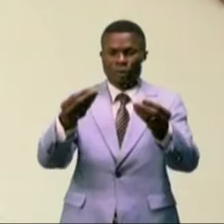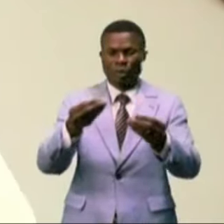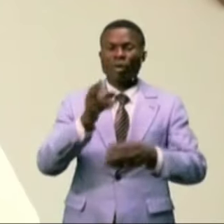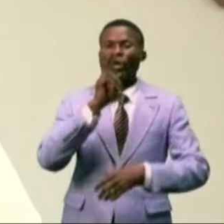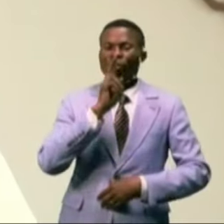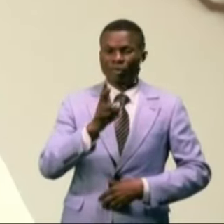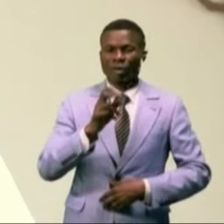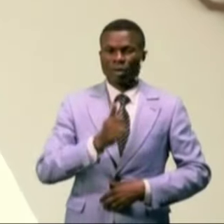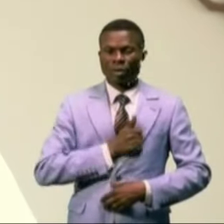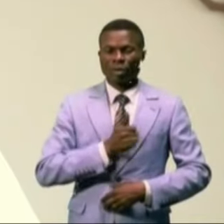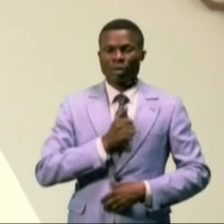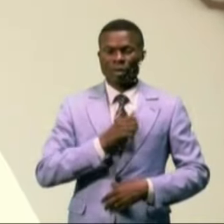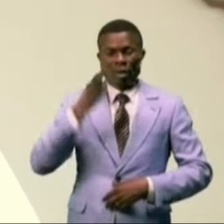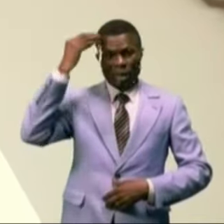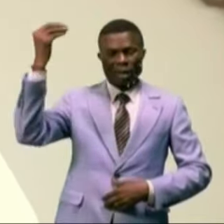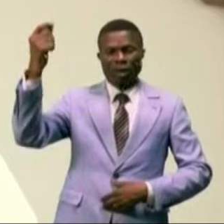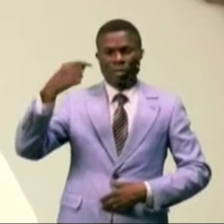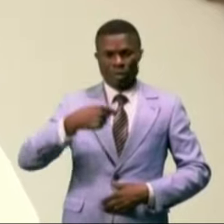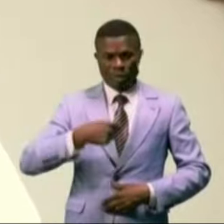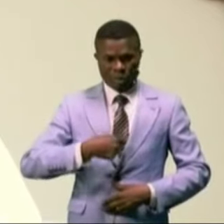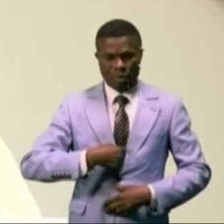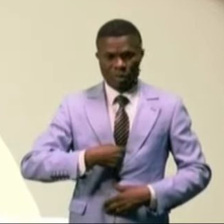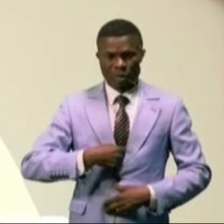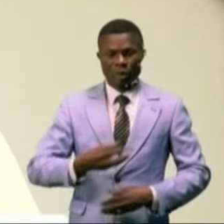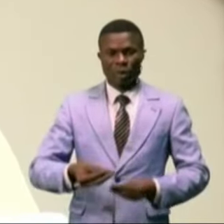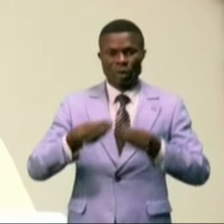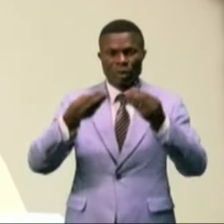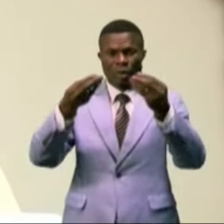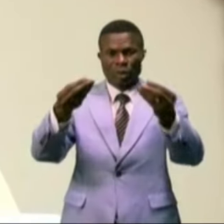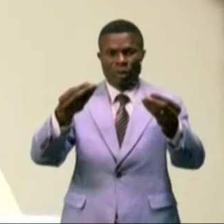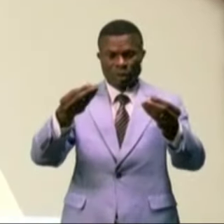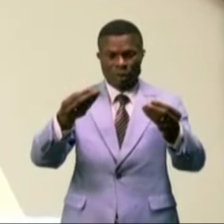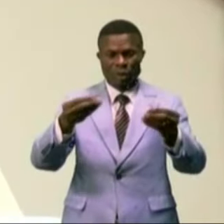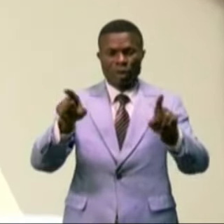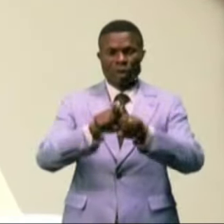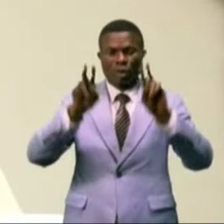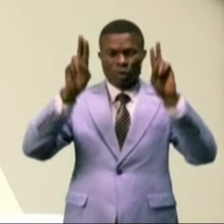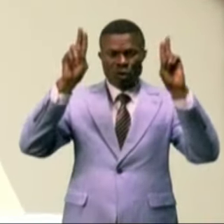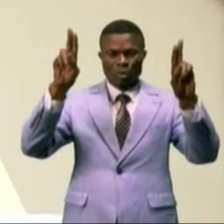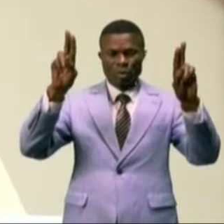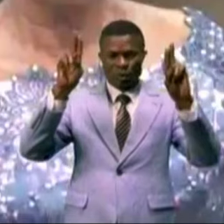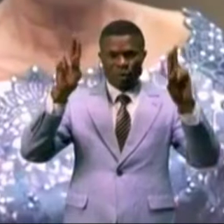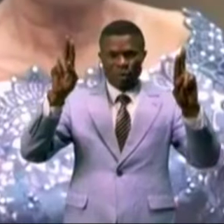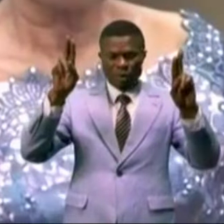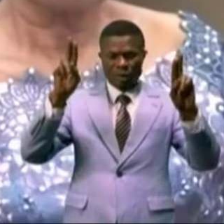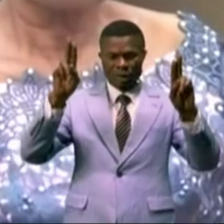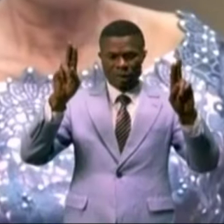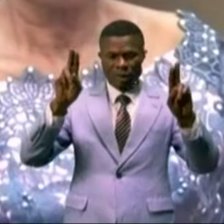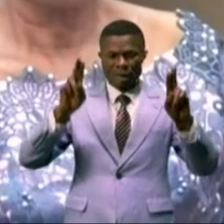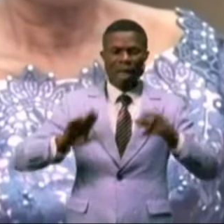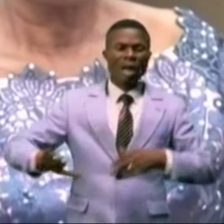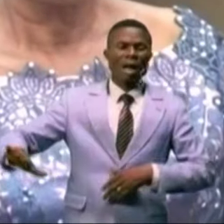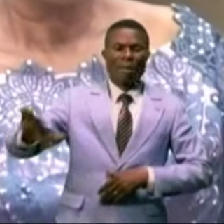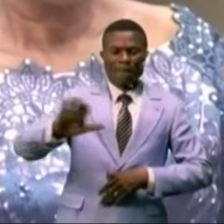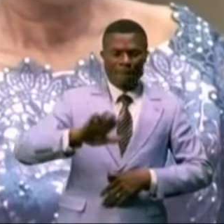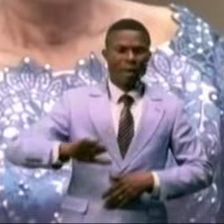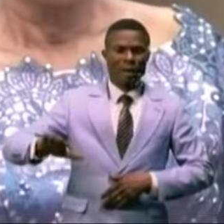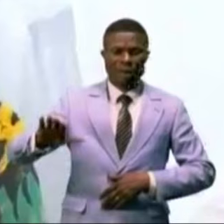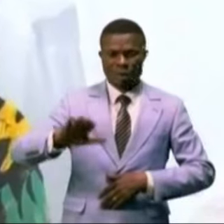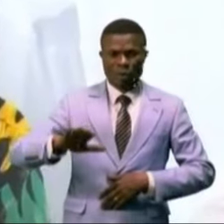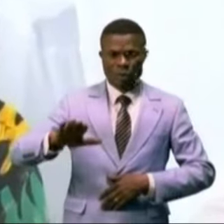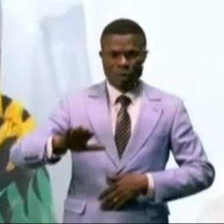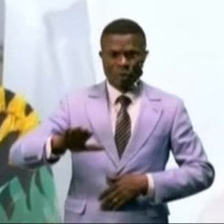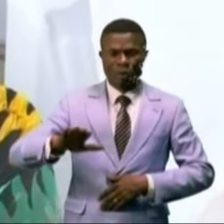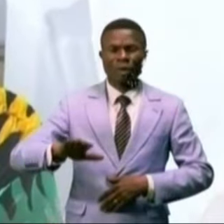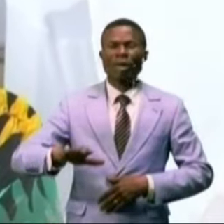espérance. Mon espérance d'avancer, comme dit Jésus, en eau profonde, d'avancer sans me